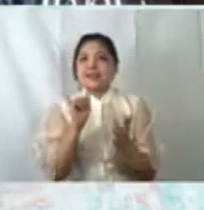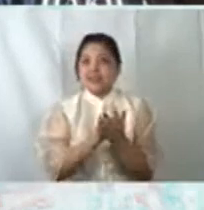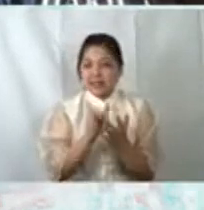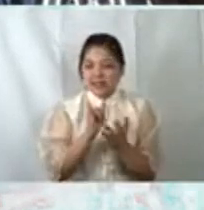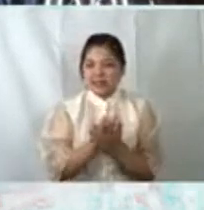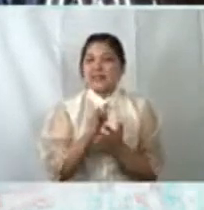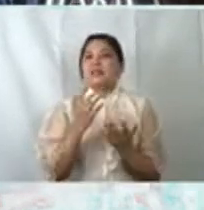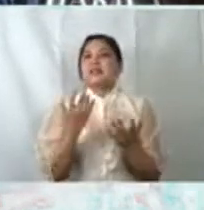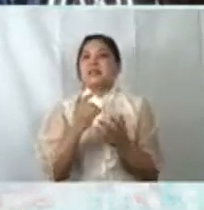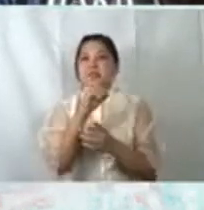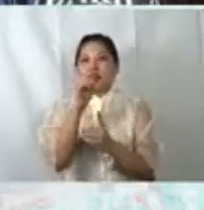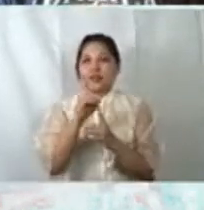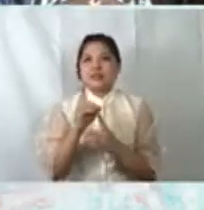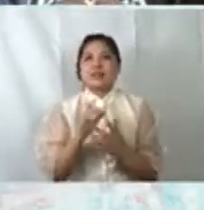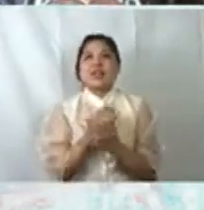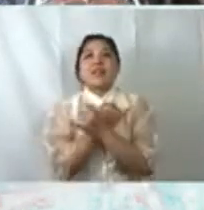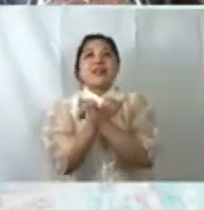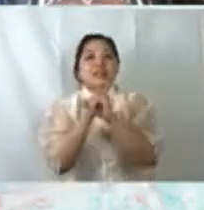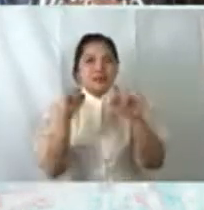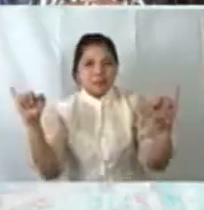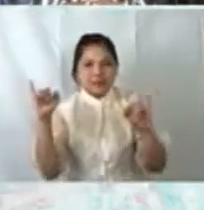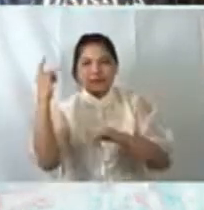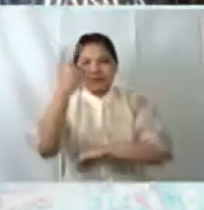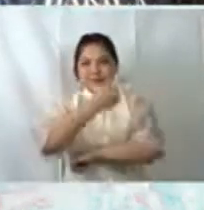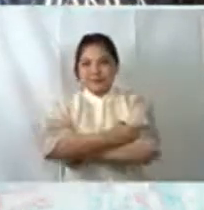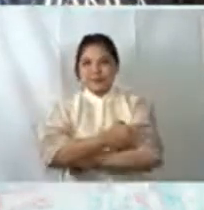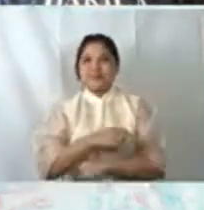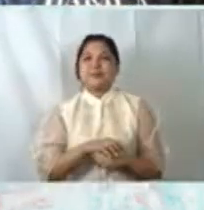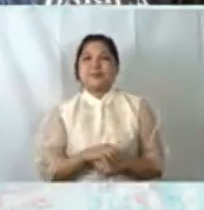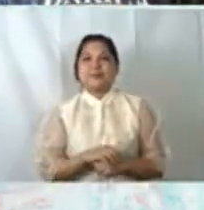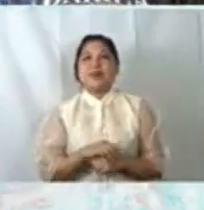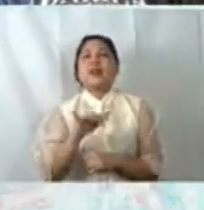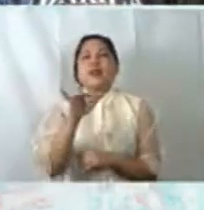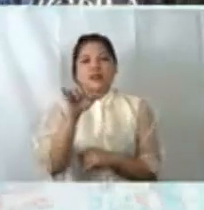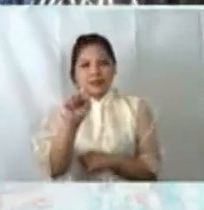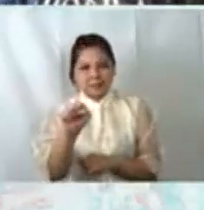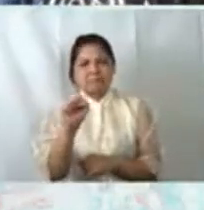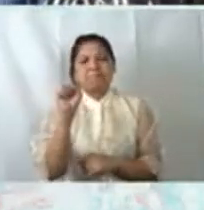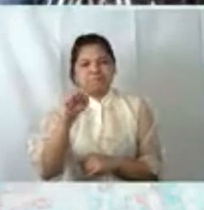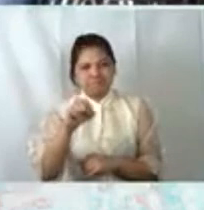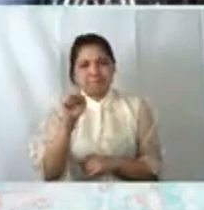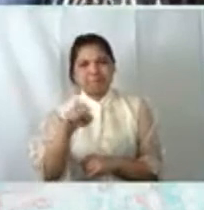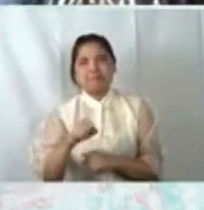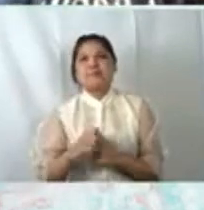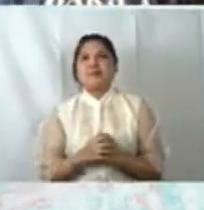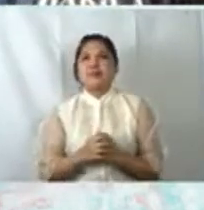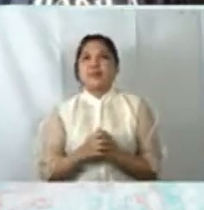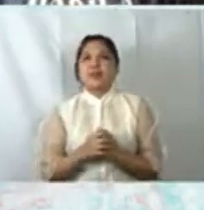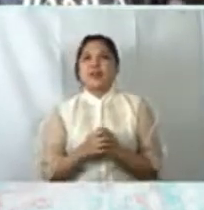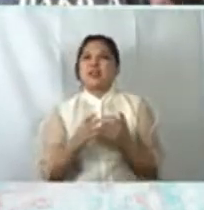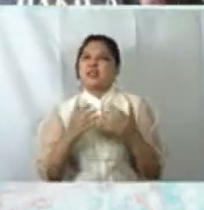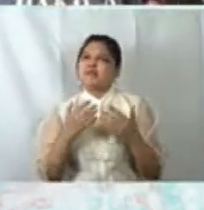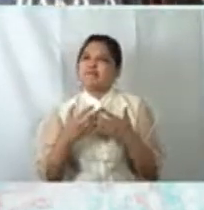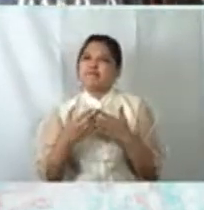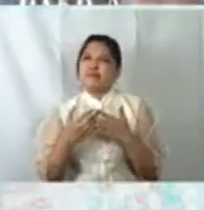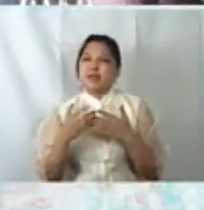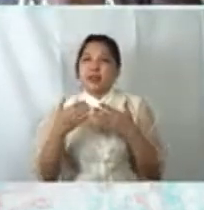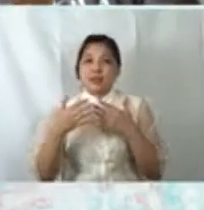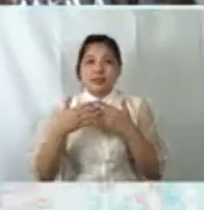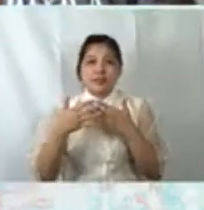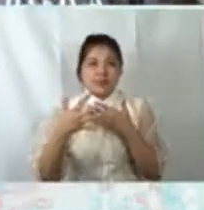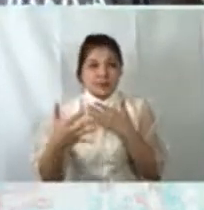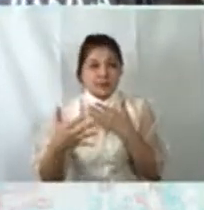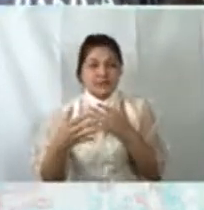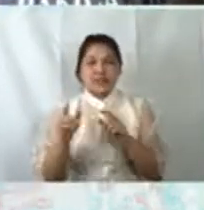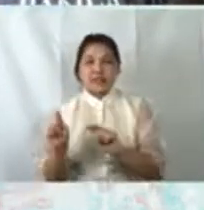na Independence Day. Opo, no? And eventually nung nilipat